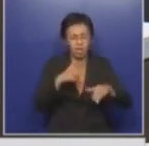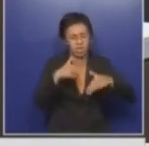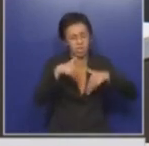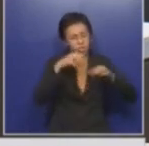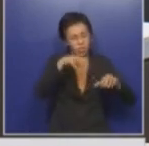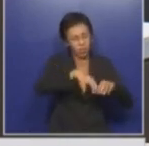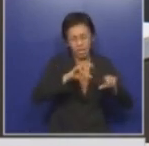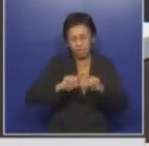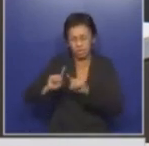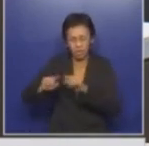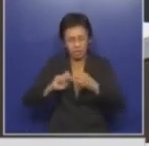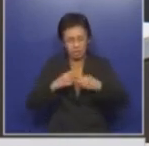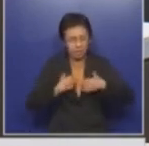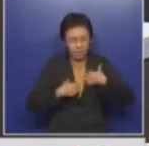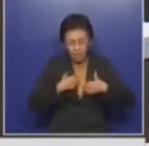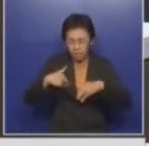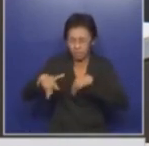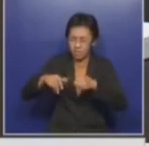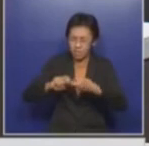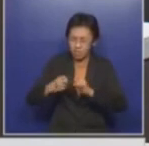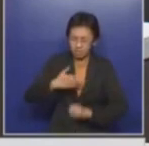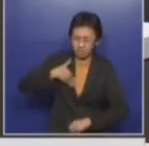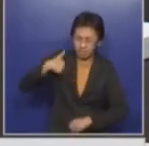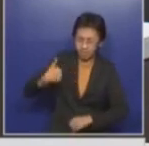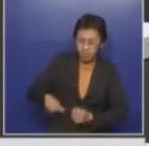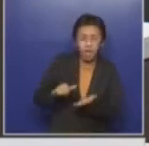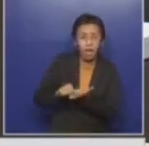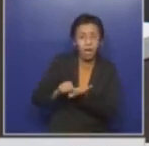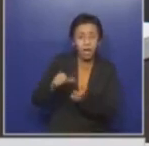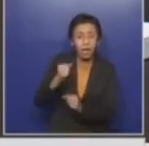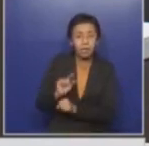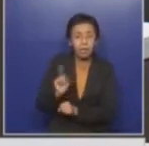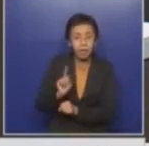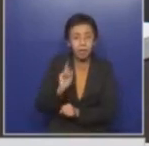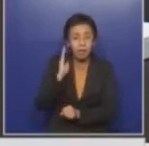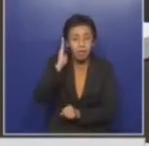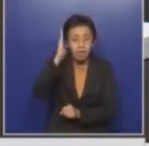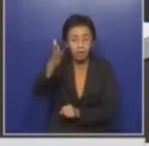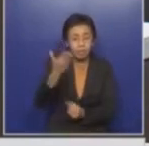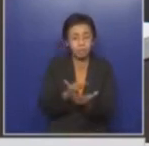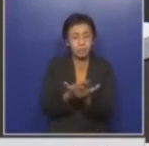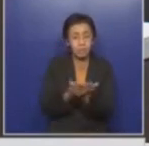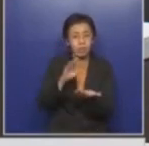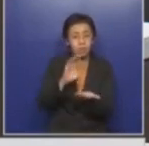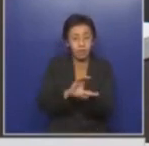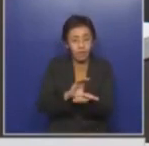ชนนี้ท่านมีแนวความคิดอย่างไรบ้างที่จะแก้ไขเพื่อให้เราสามารถใช้งบประมาณ